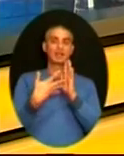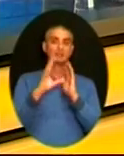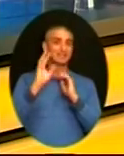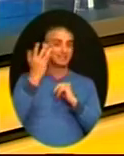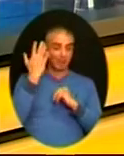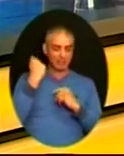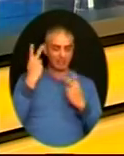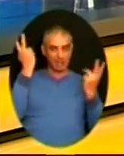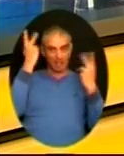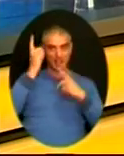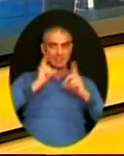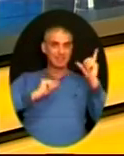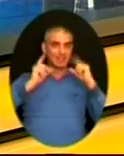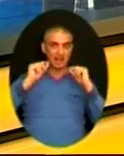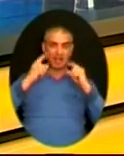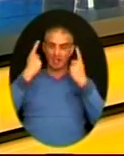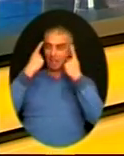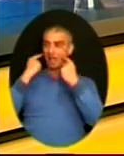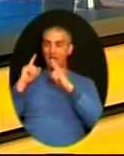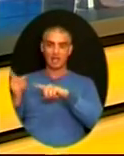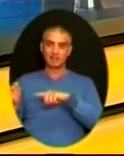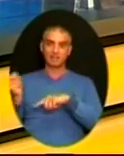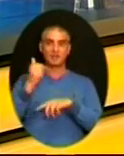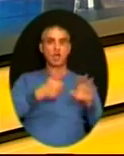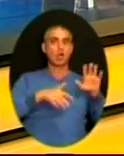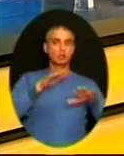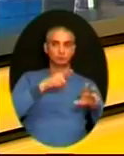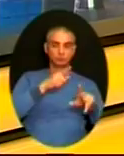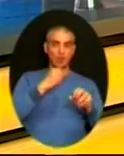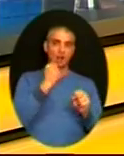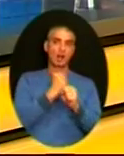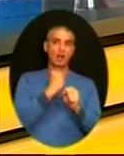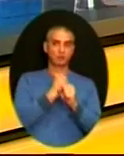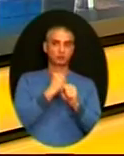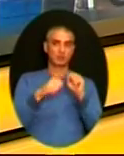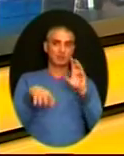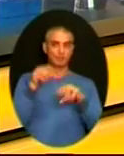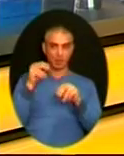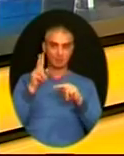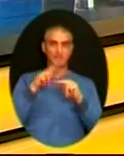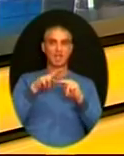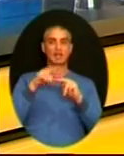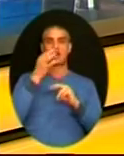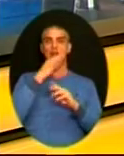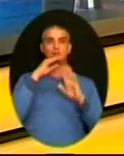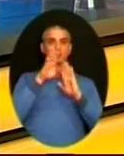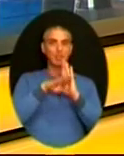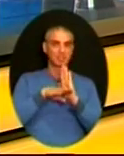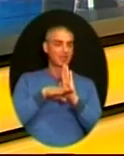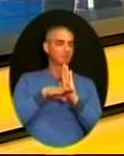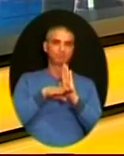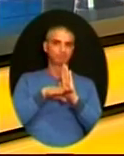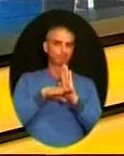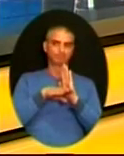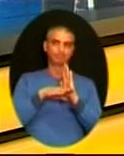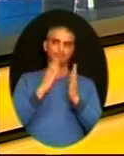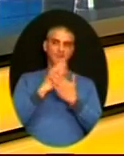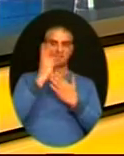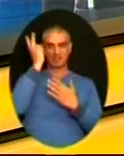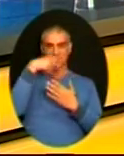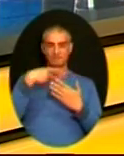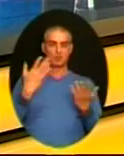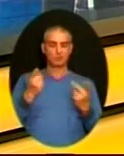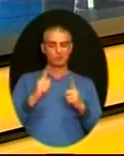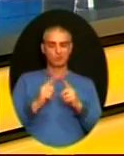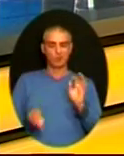היה איזה דיל נסתר בין החרדים לבין ראש הממשלה ללכת יחד לבחירות, אחרי זה לשפר את התנאים וכדומה, אז הבנו